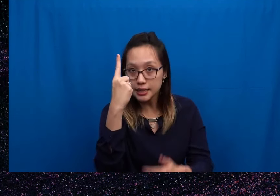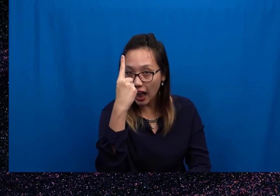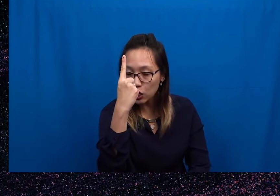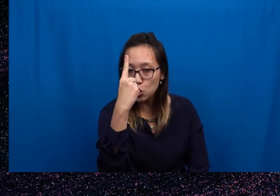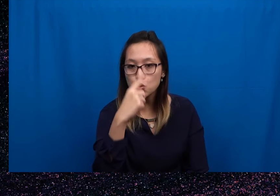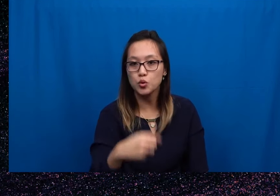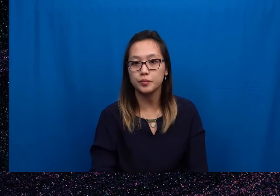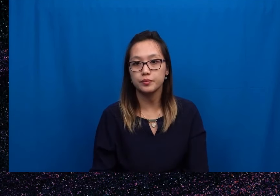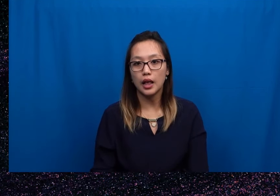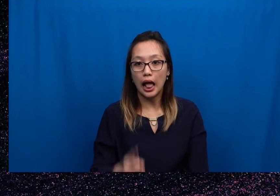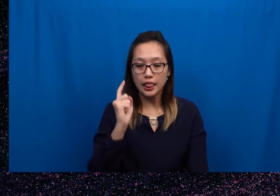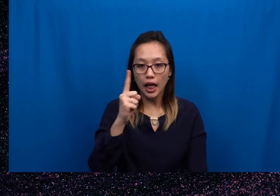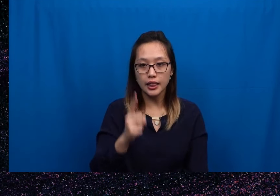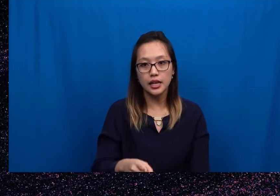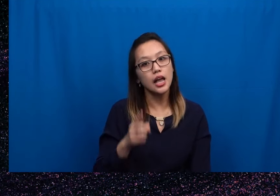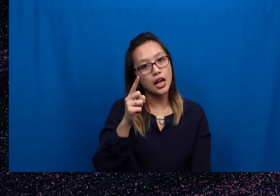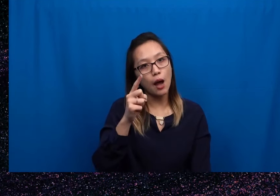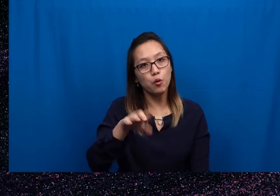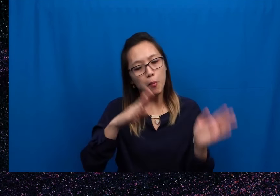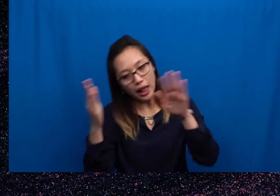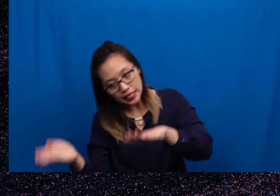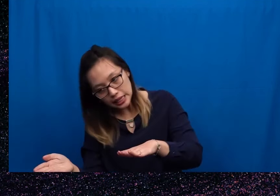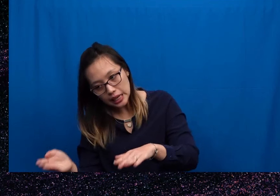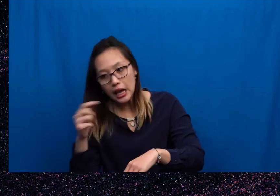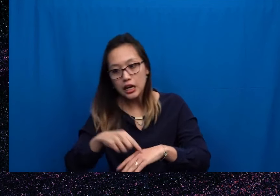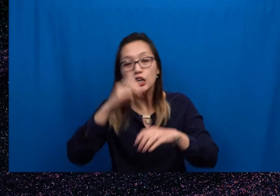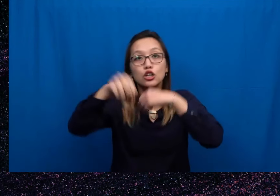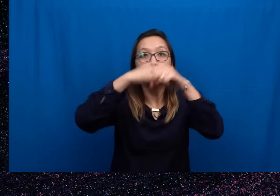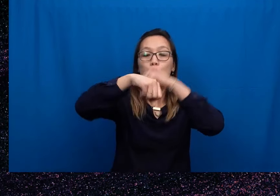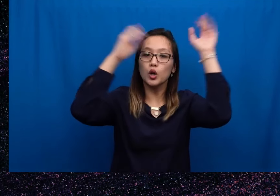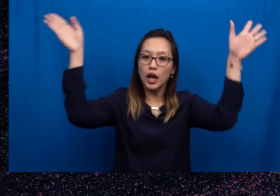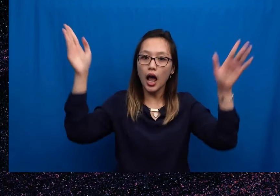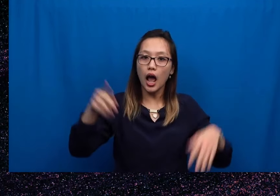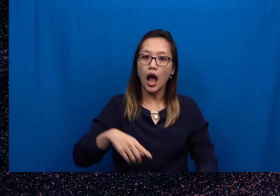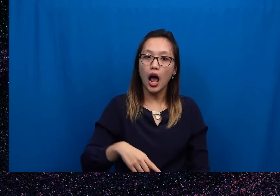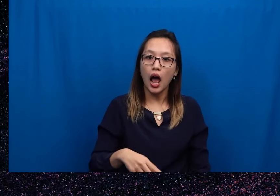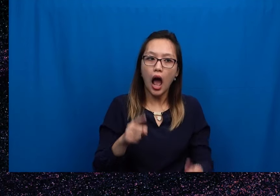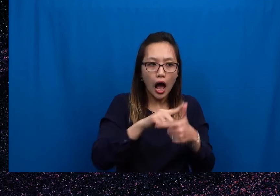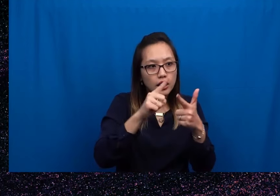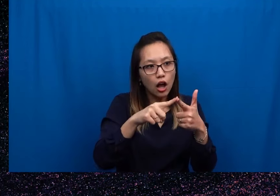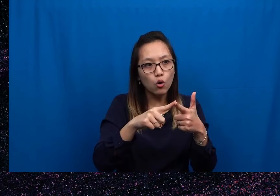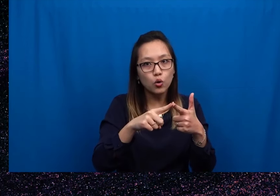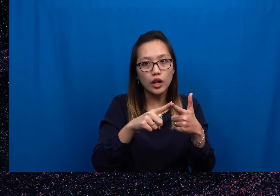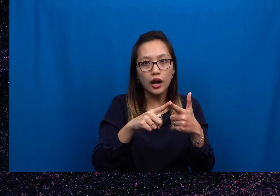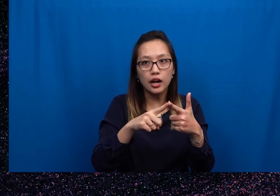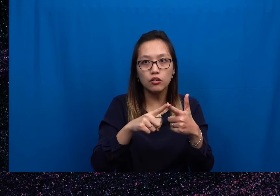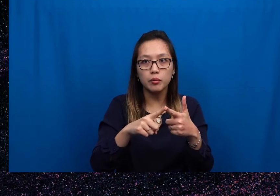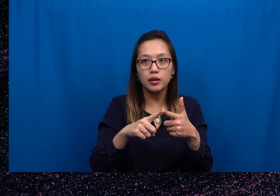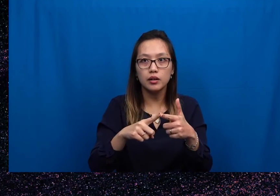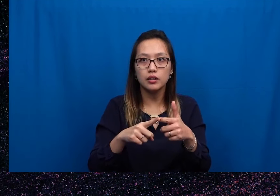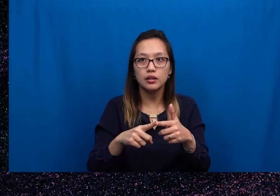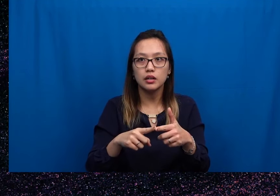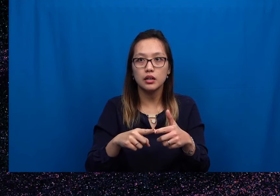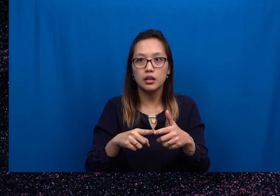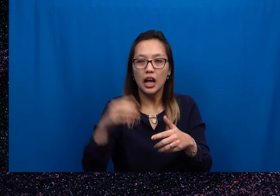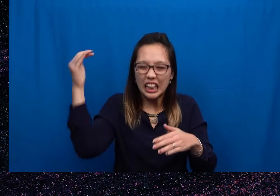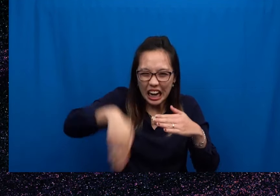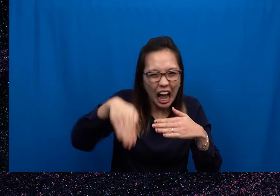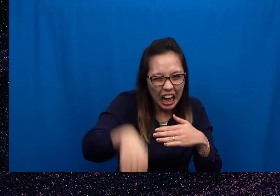kamu mati mau masuk ke surga atau mau masuk ke neraka. Dan dia katakan, kalau kamu mau masuk ke